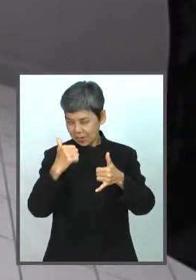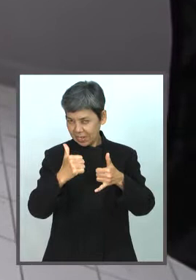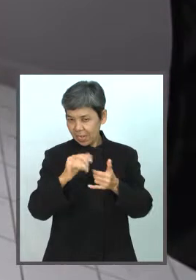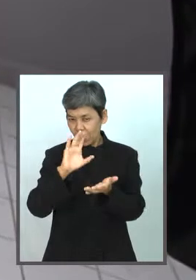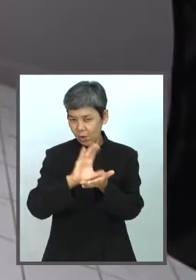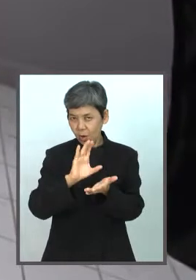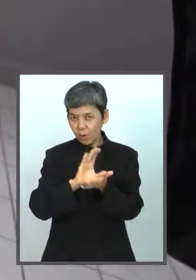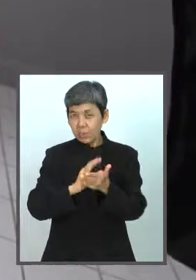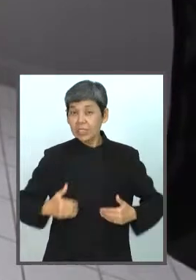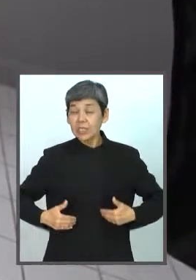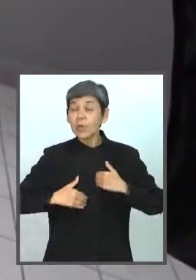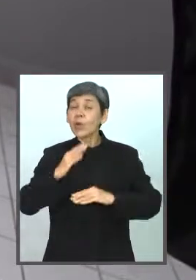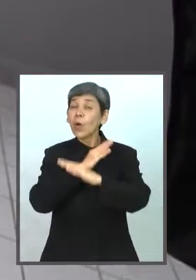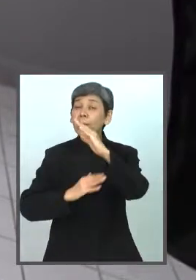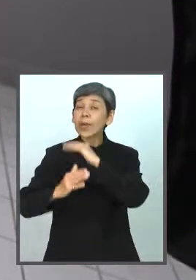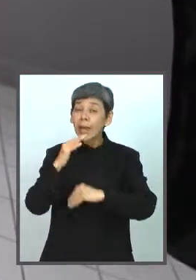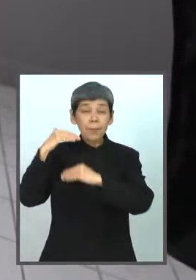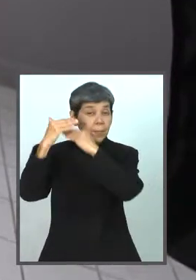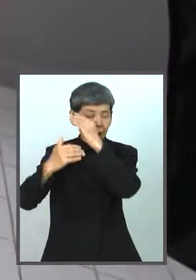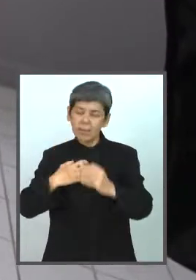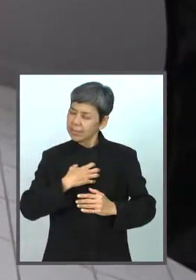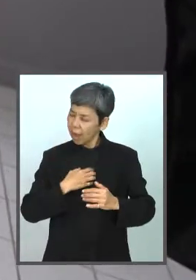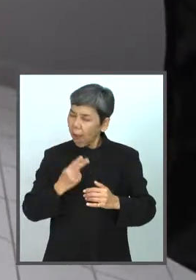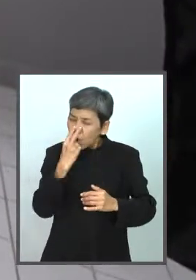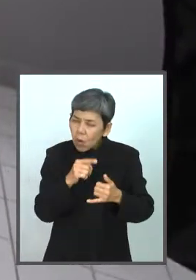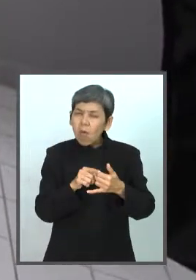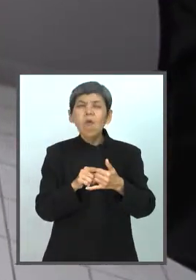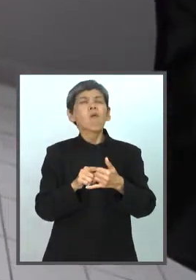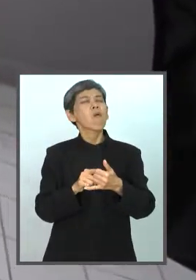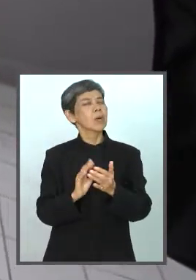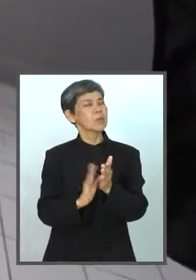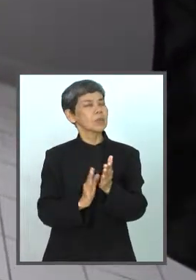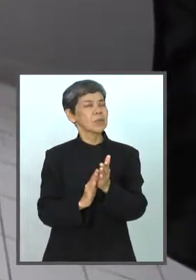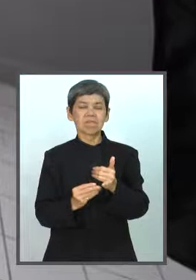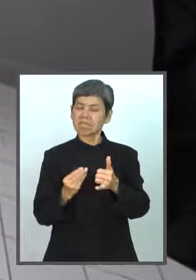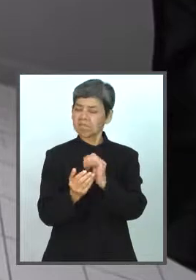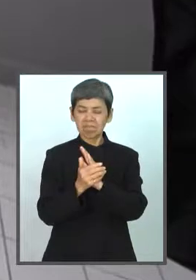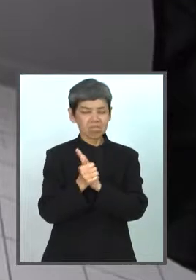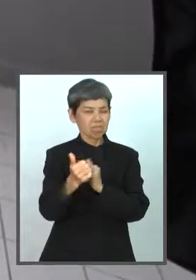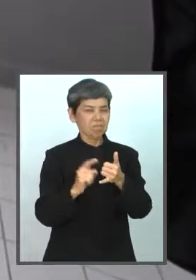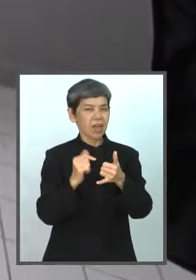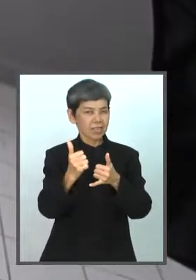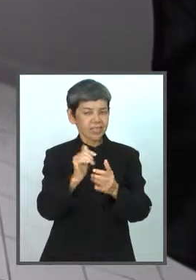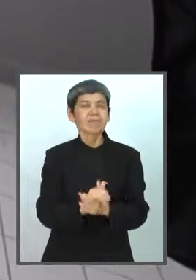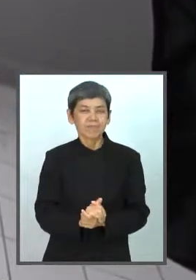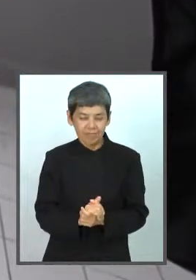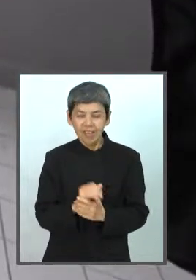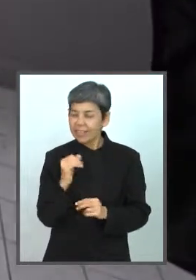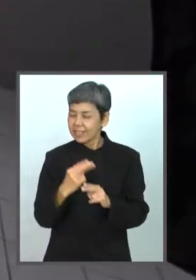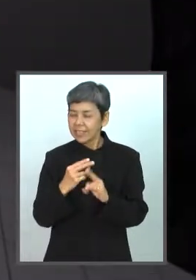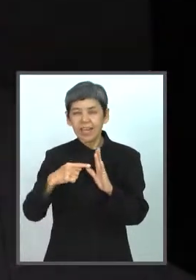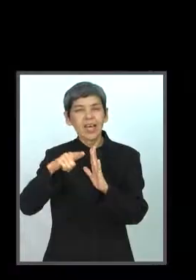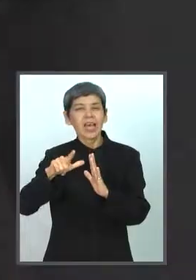ทางกองทุนส่งเสริมและพัฒนาคุณภาพชีวิตพิการอยากให้ท่านผู้ชมได้รู้จักและชื่นชมกับความสามารถของเธอน้องเพลง